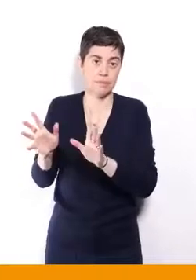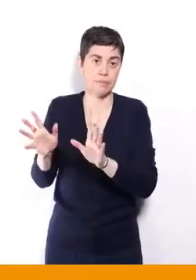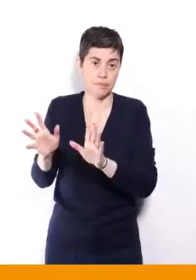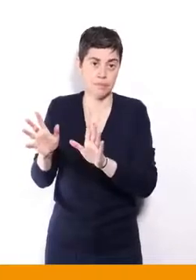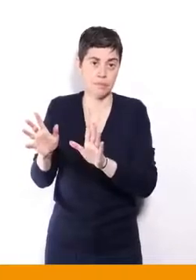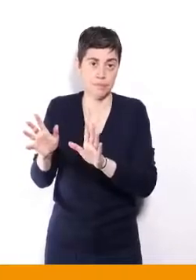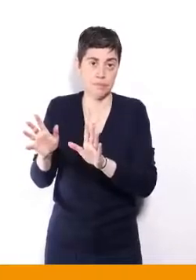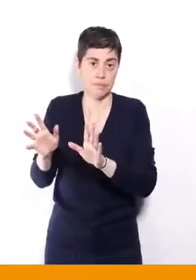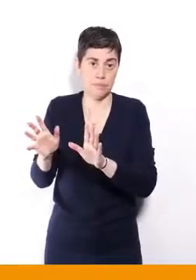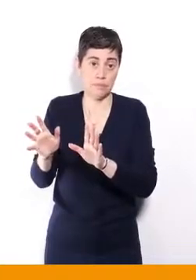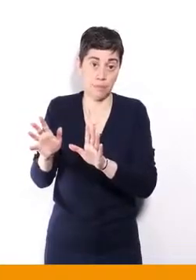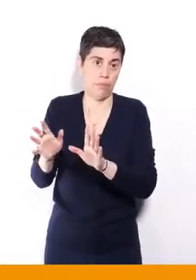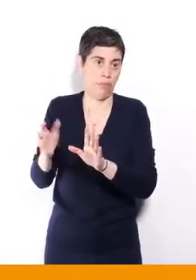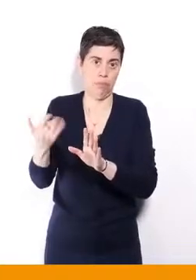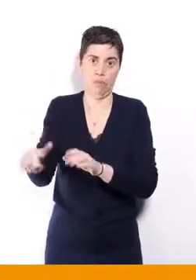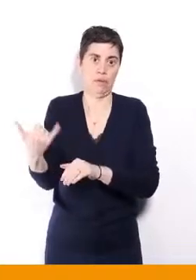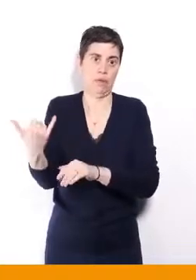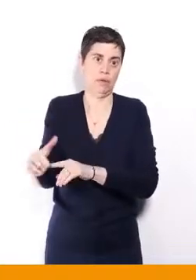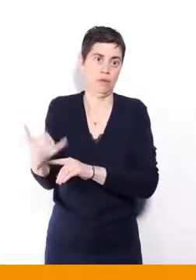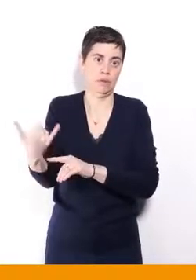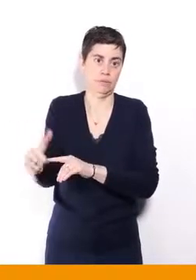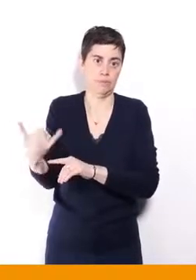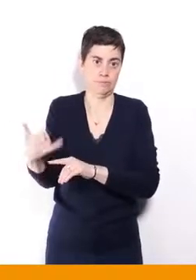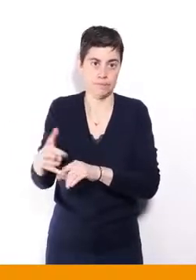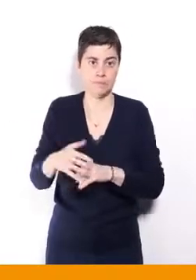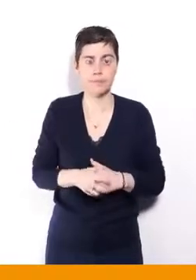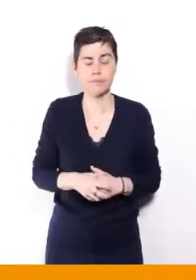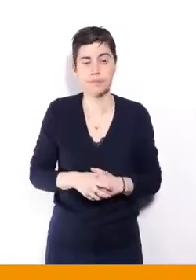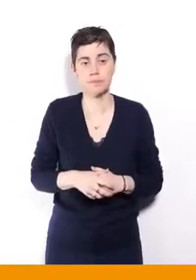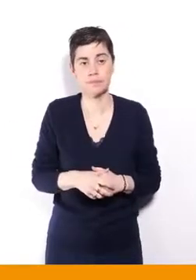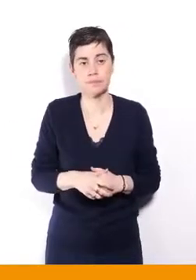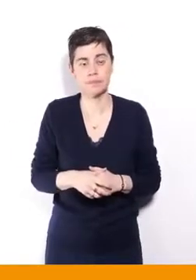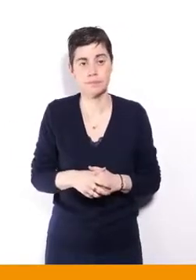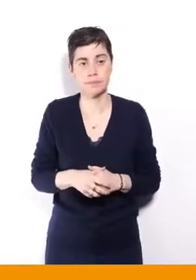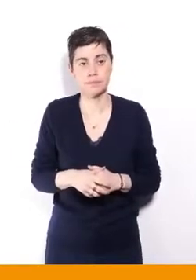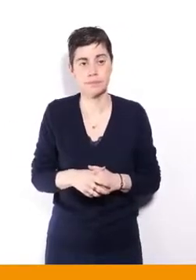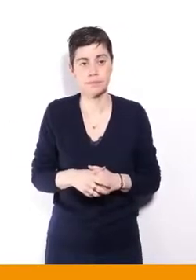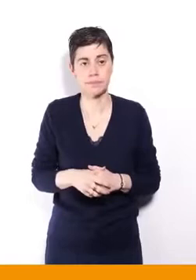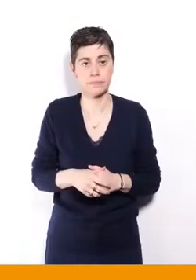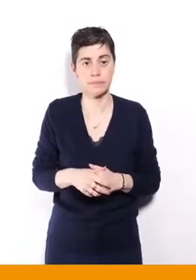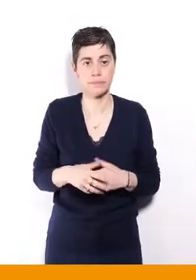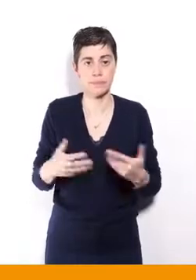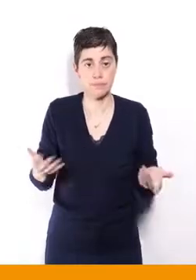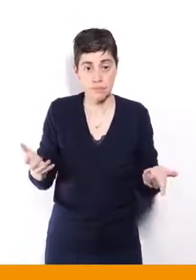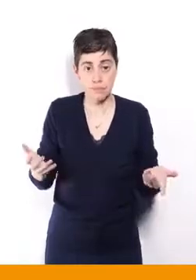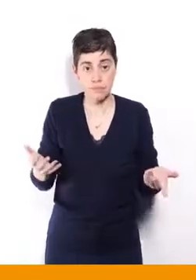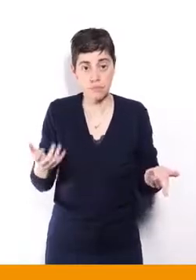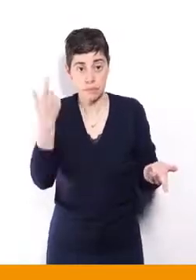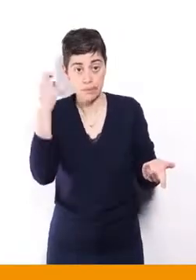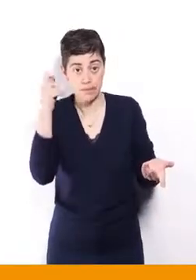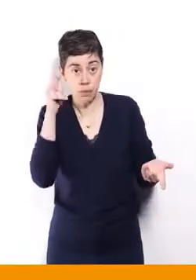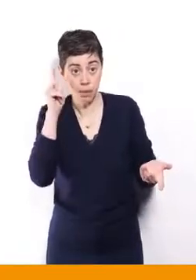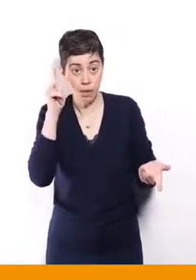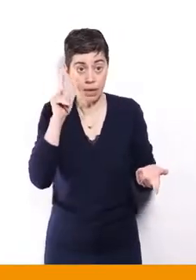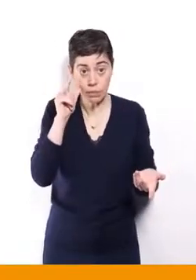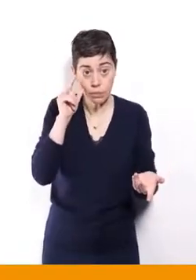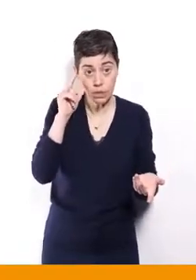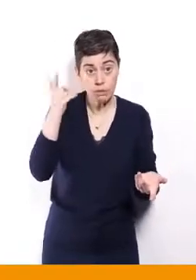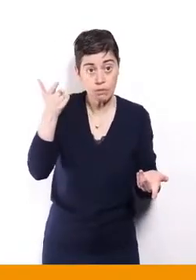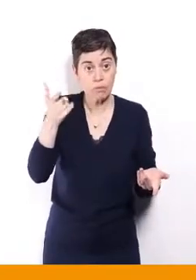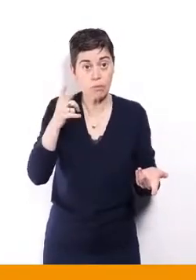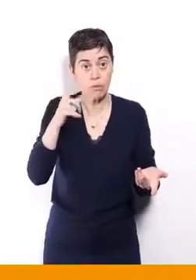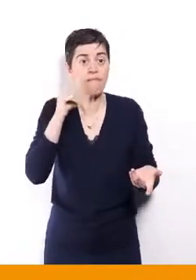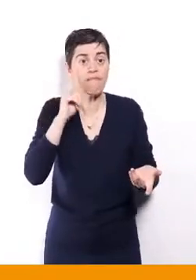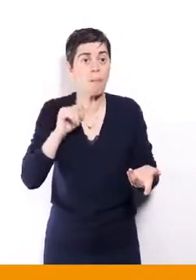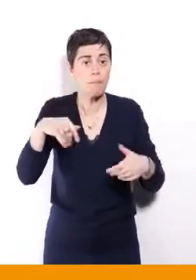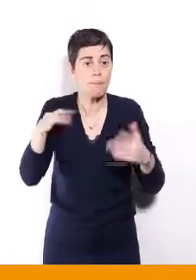loin d'être résolue. Donc des candidats ou un président ou une présidente de la République qui veut